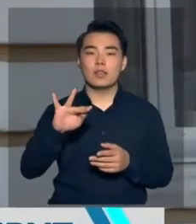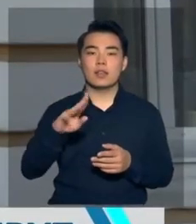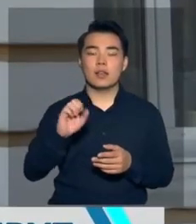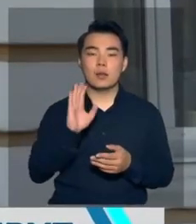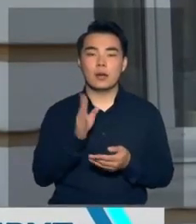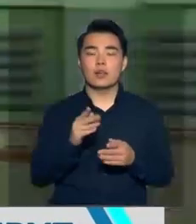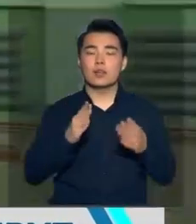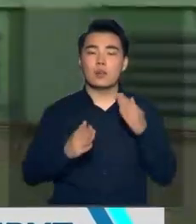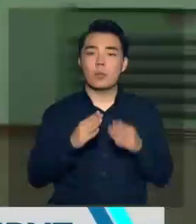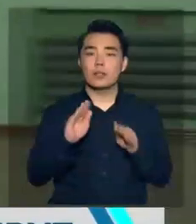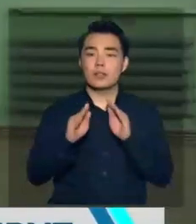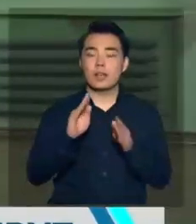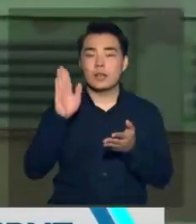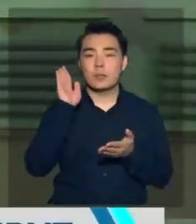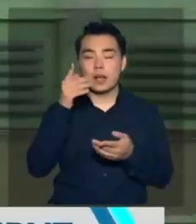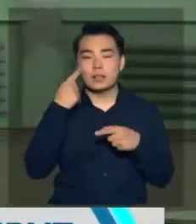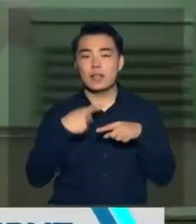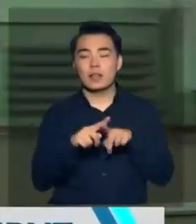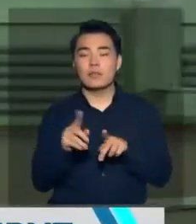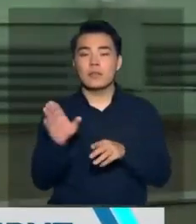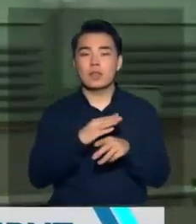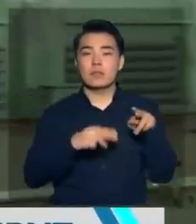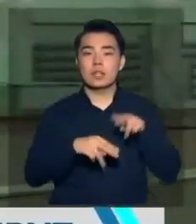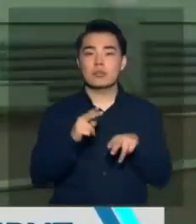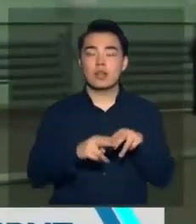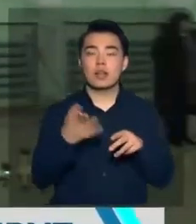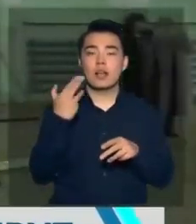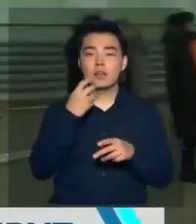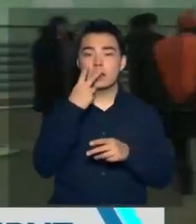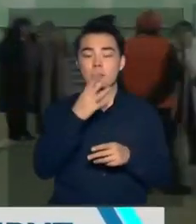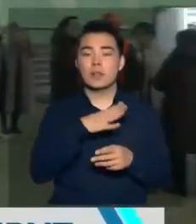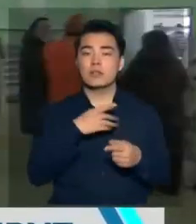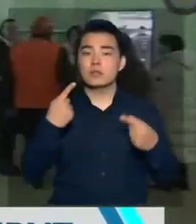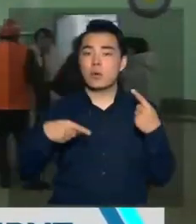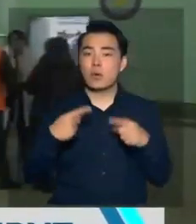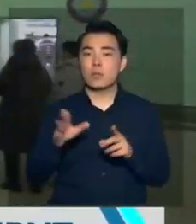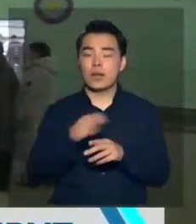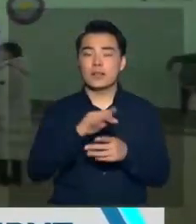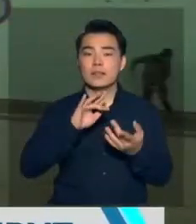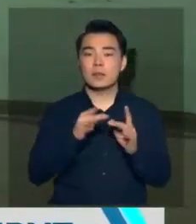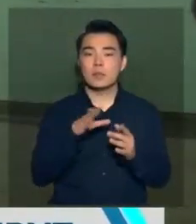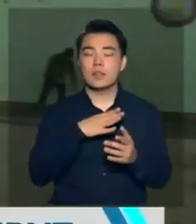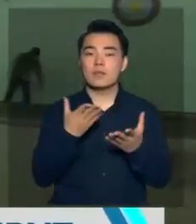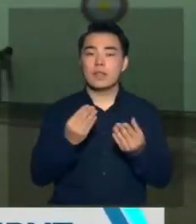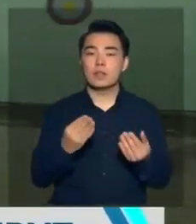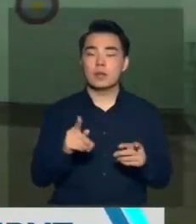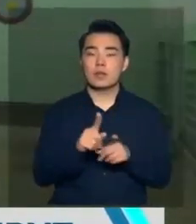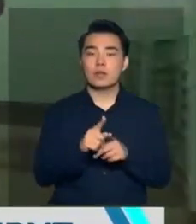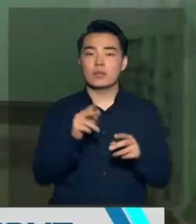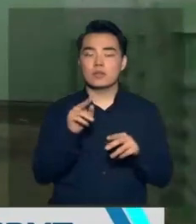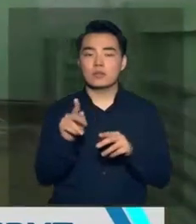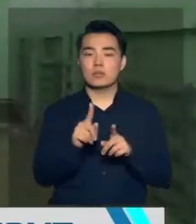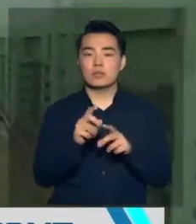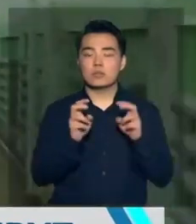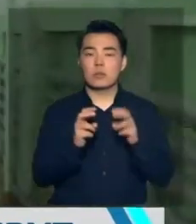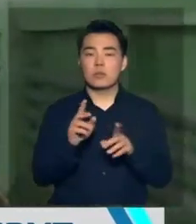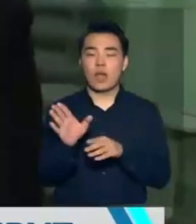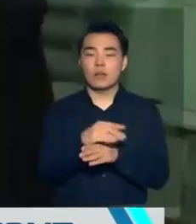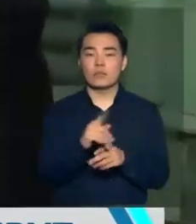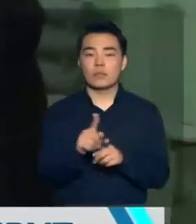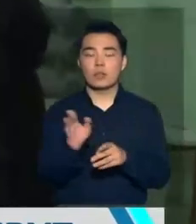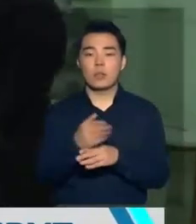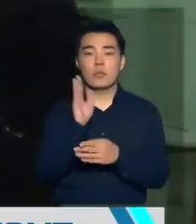кабинет робототехники. Пустующую пристройку, которая вызвала дискуссию и споры в соцсети, уже весной разберут. Необходимо было время на